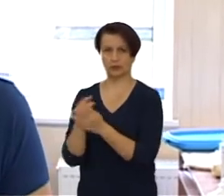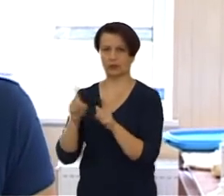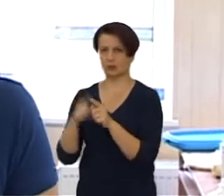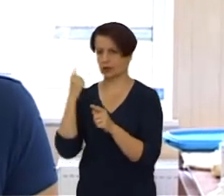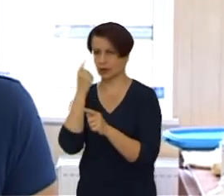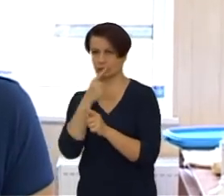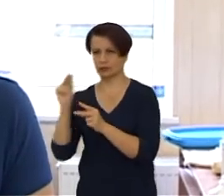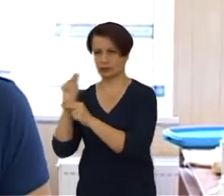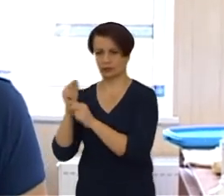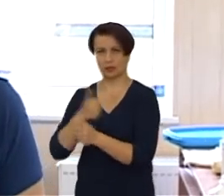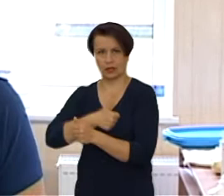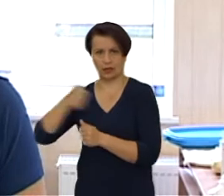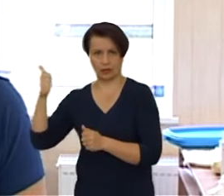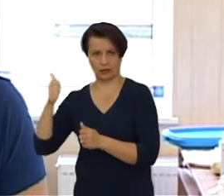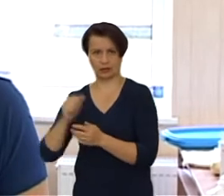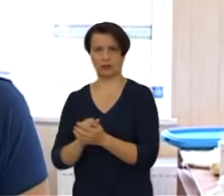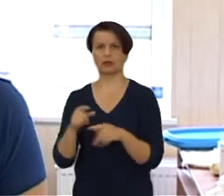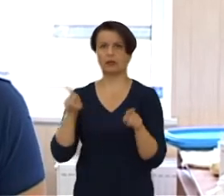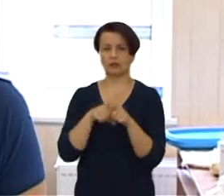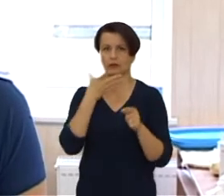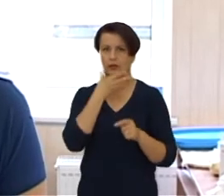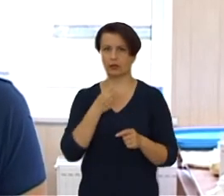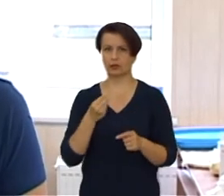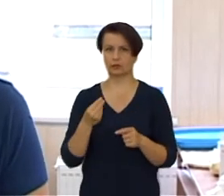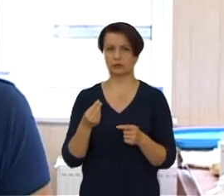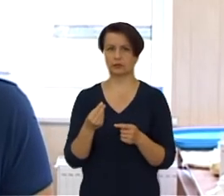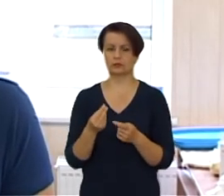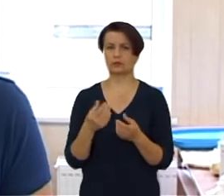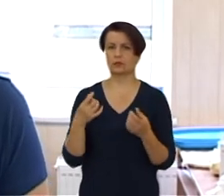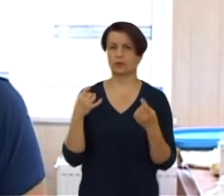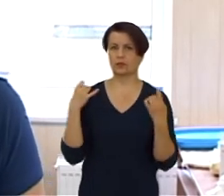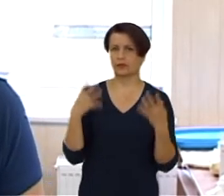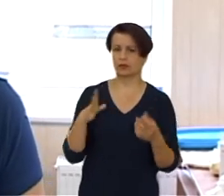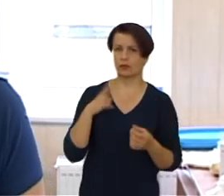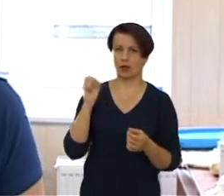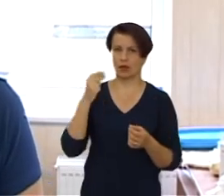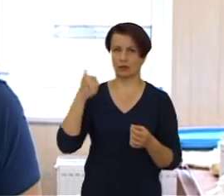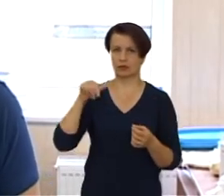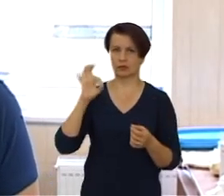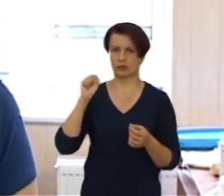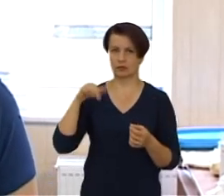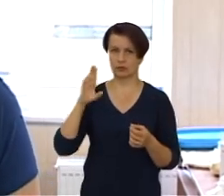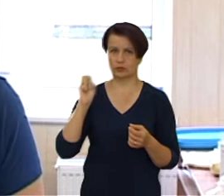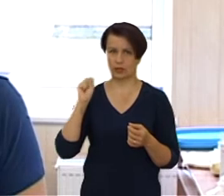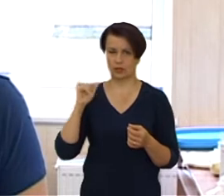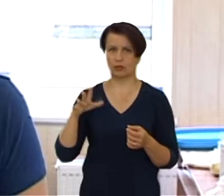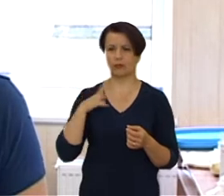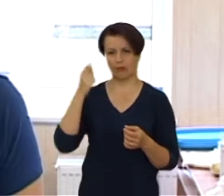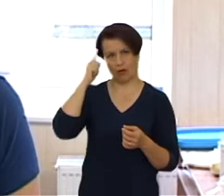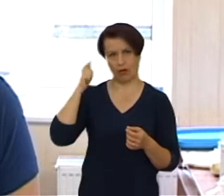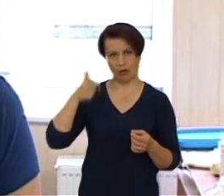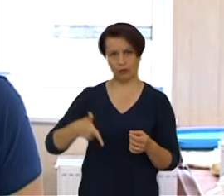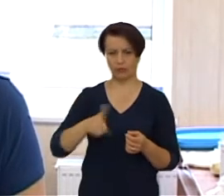gerinti. Labai gražus pavyko puikus renginys, Anusauskų labdaros renginys,